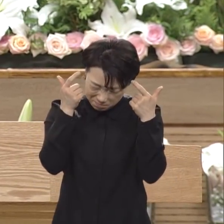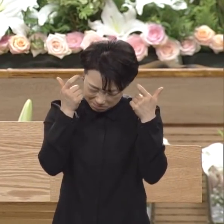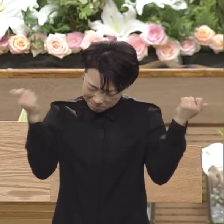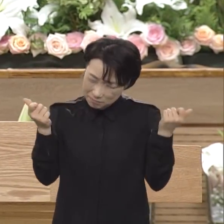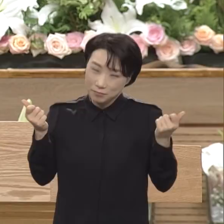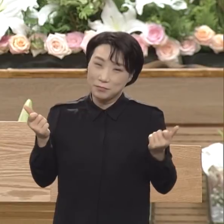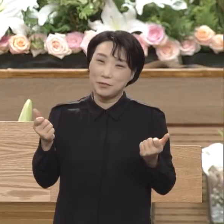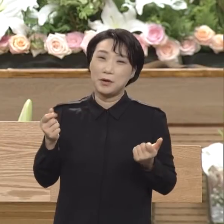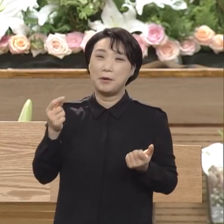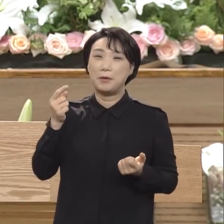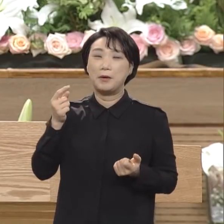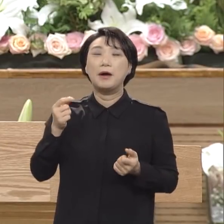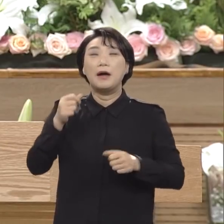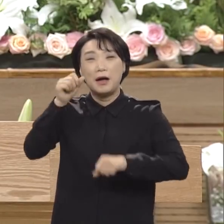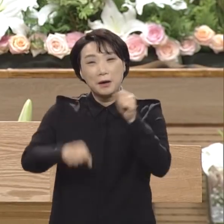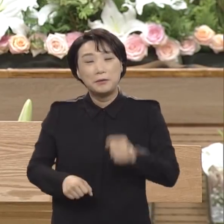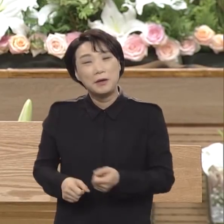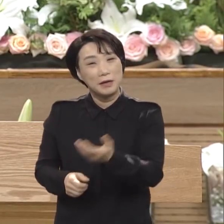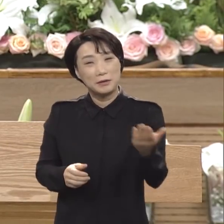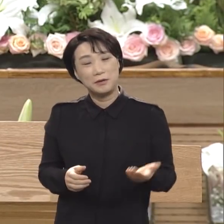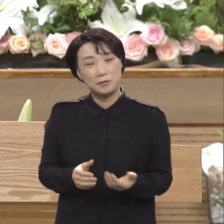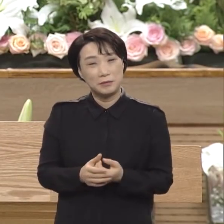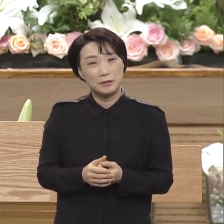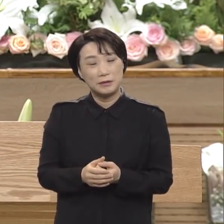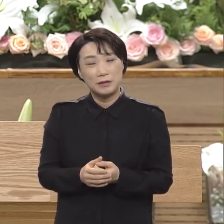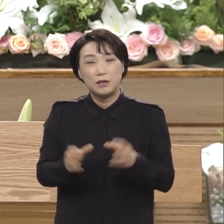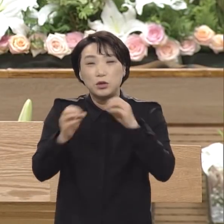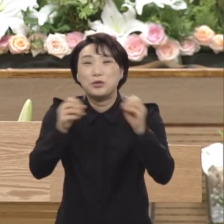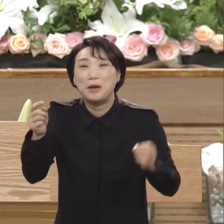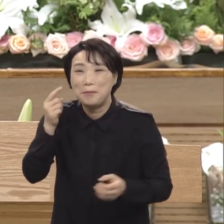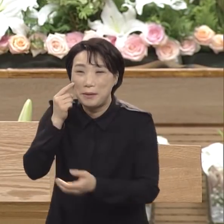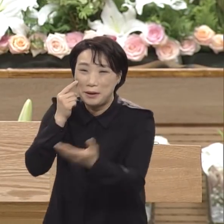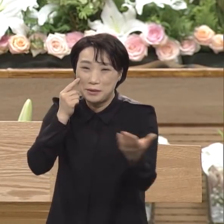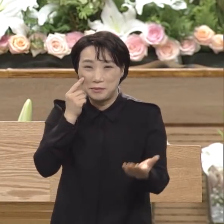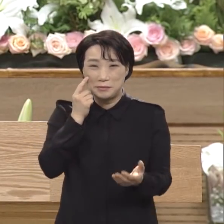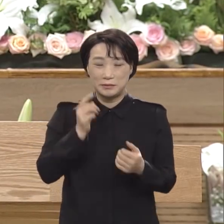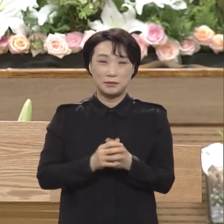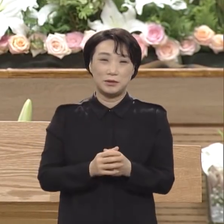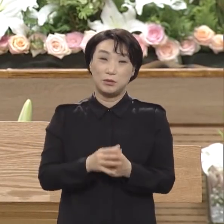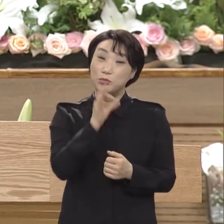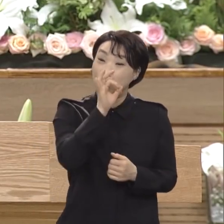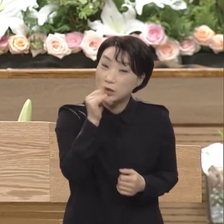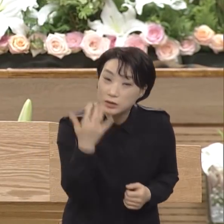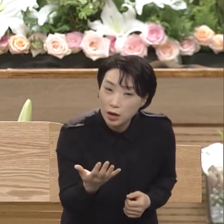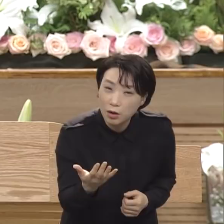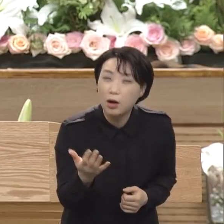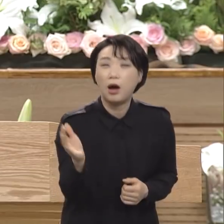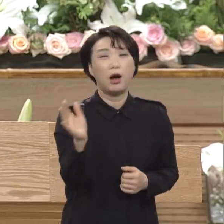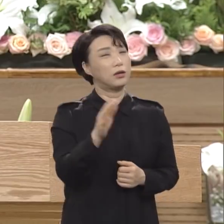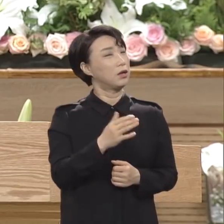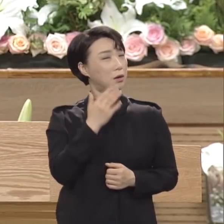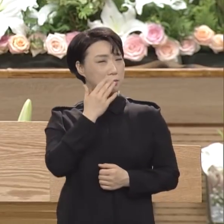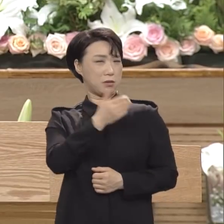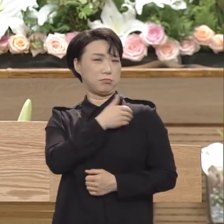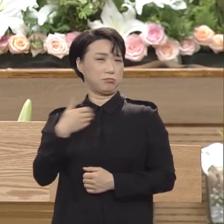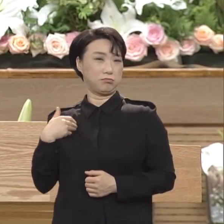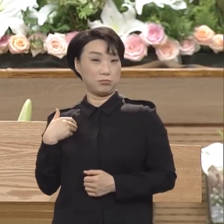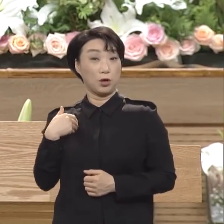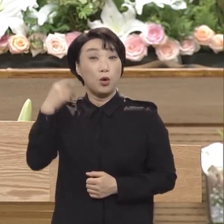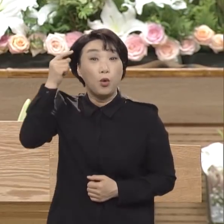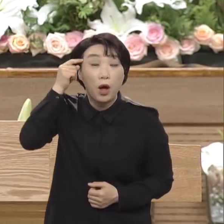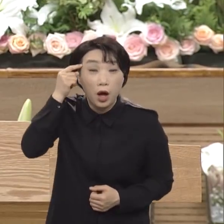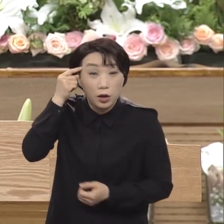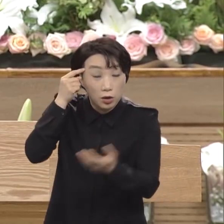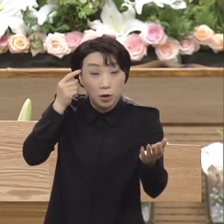각오와 결심하고 행동하듯 우리가 전도한다면 안 될 일이 없어요. 왜?